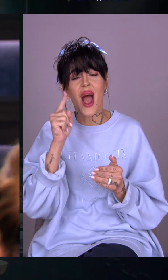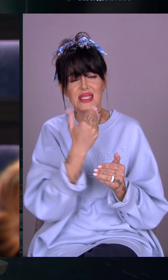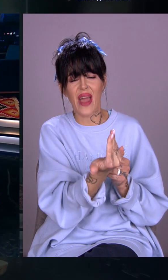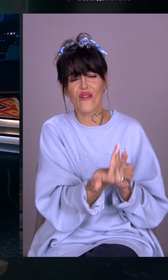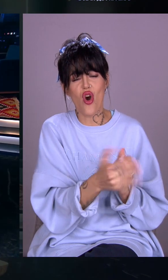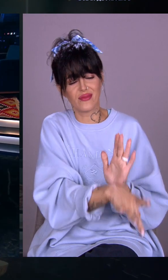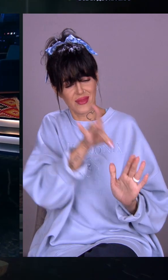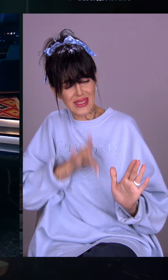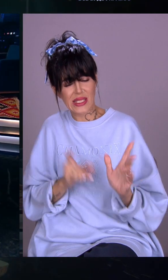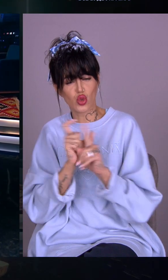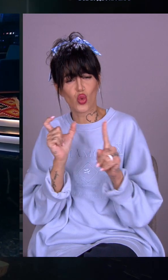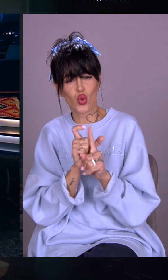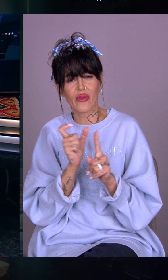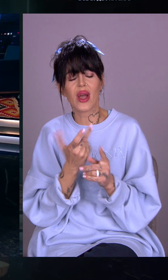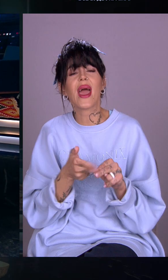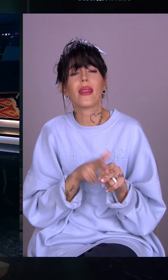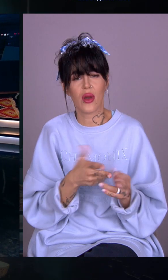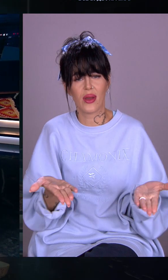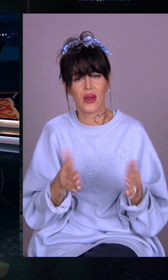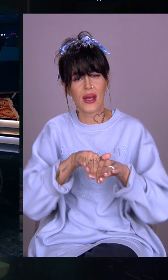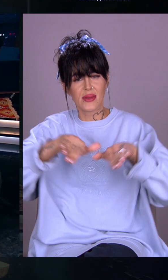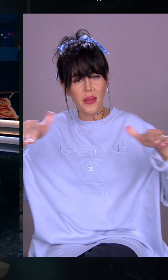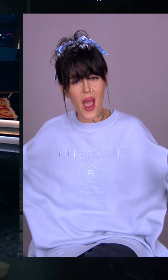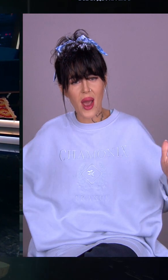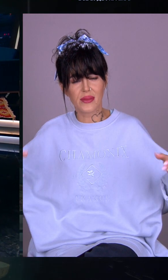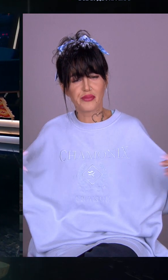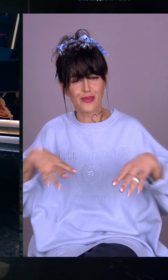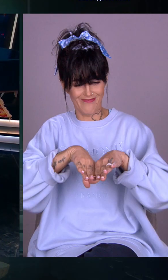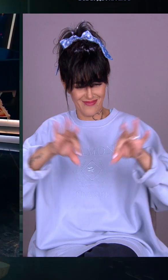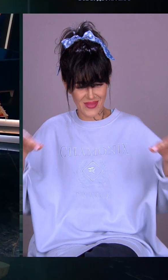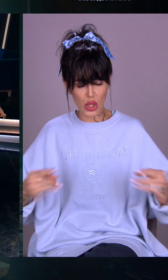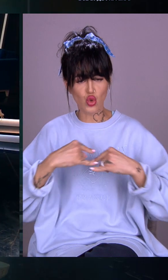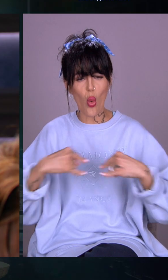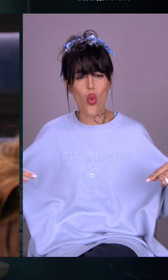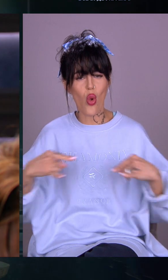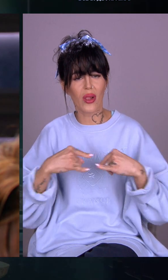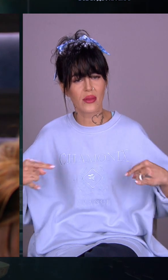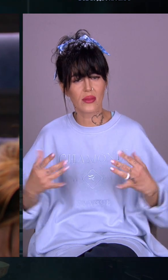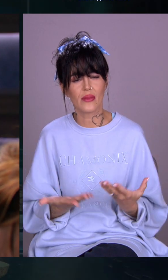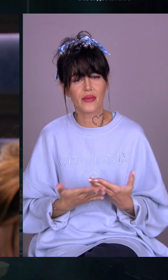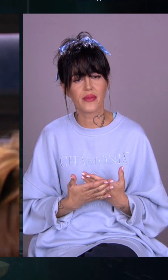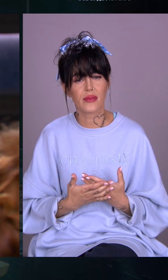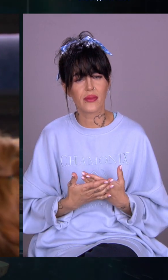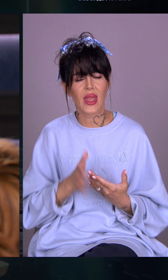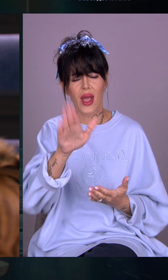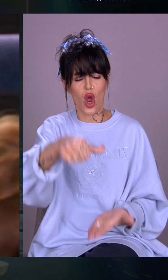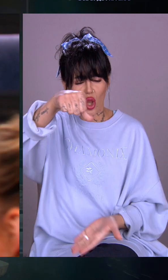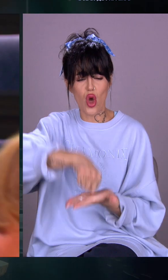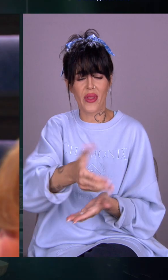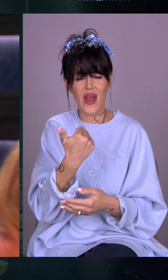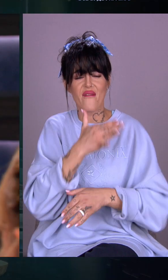Шаркань. Це типу камінь, може, поняв? Скатерть, шаркань. Казкова історія. Тиснуть